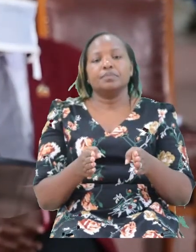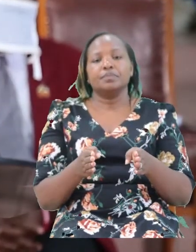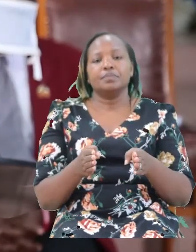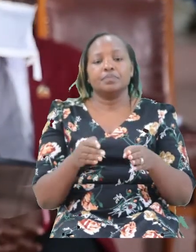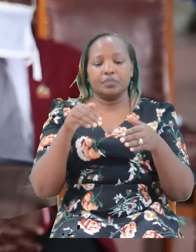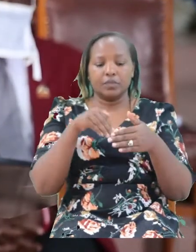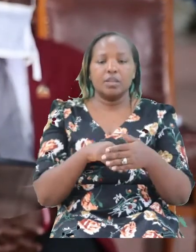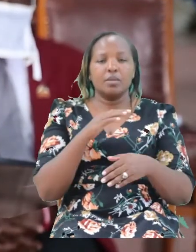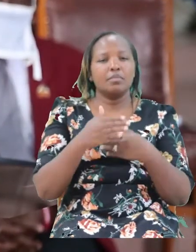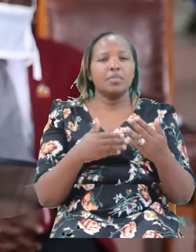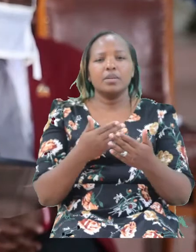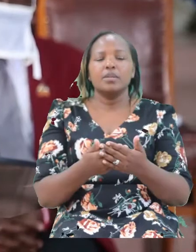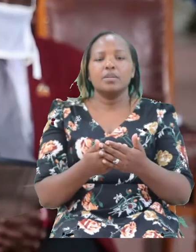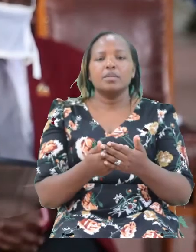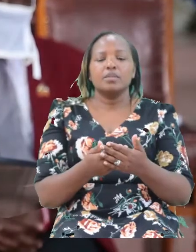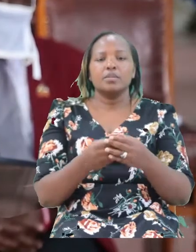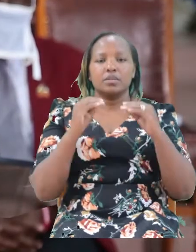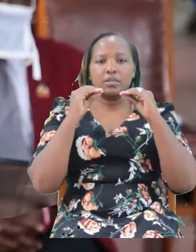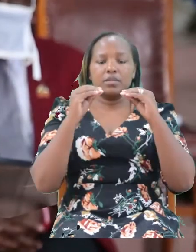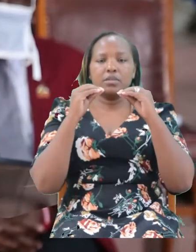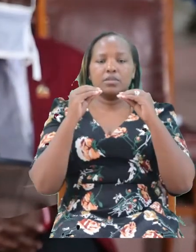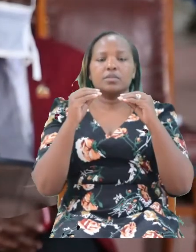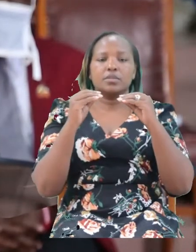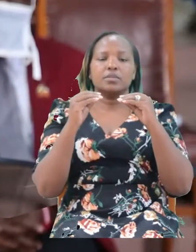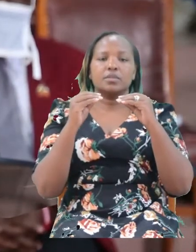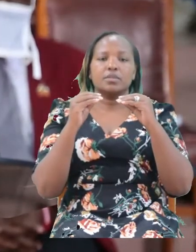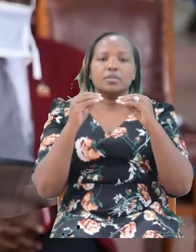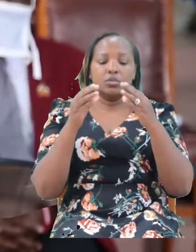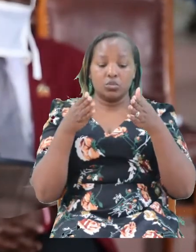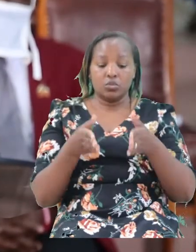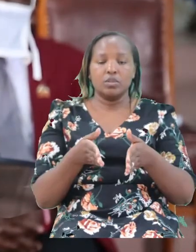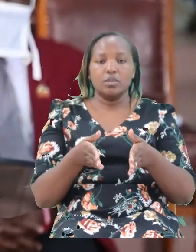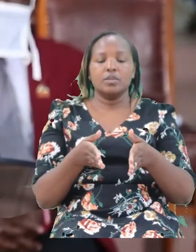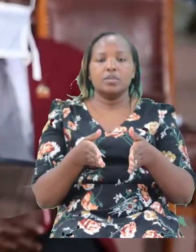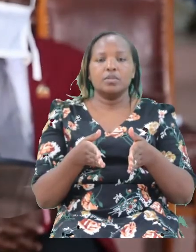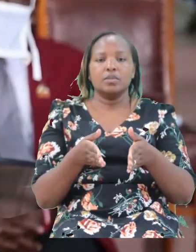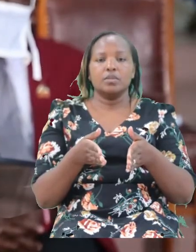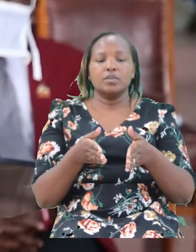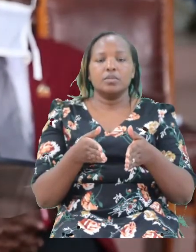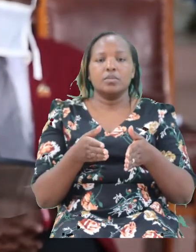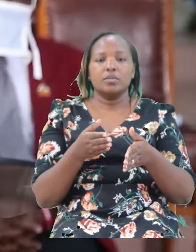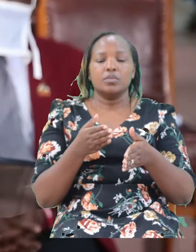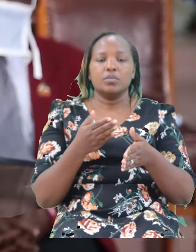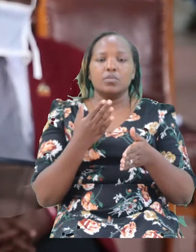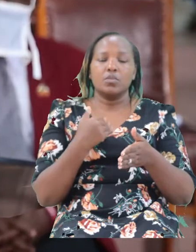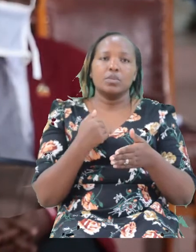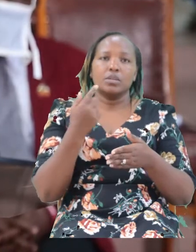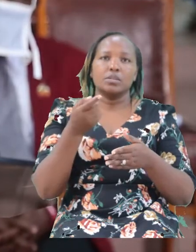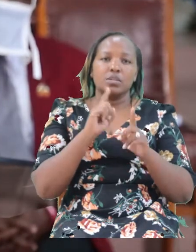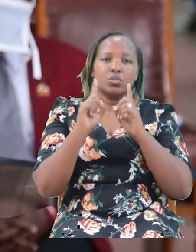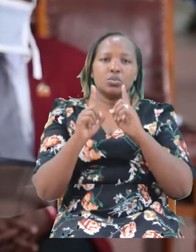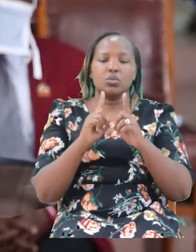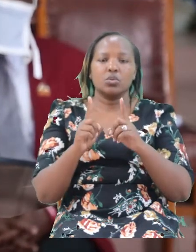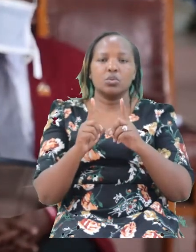Katika mambo mengi, tutajifunza na tumejifunza, lakini kwa leo, nataka tunene ama